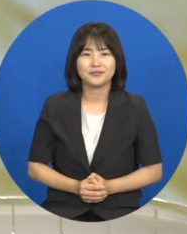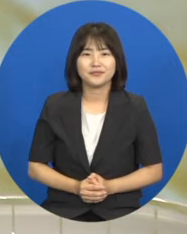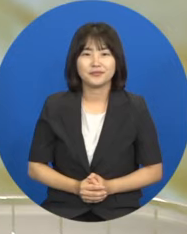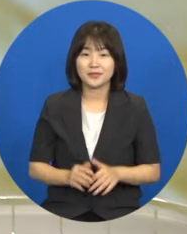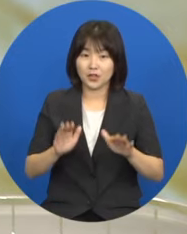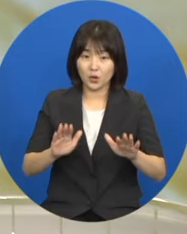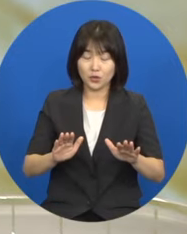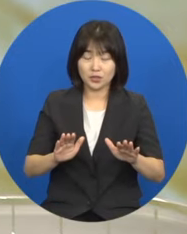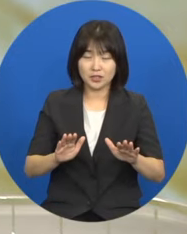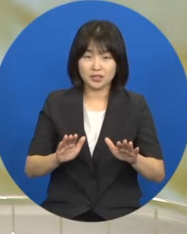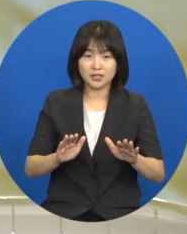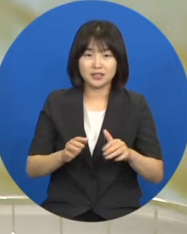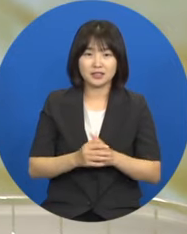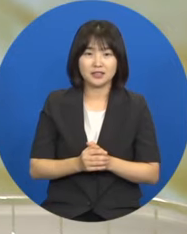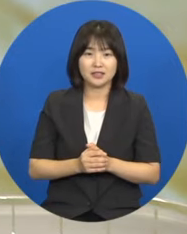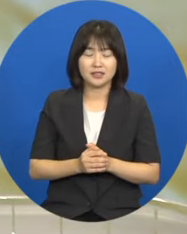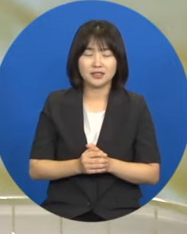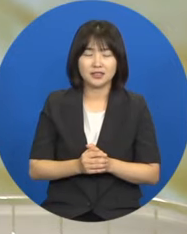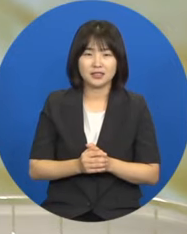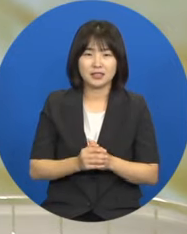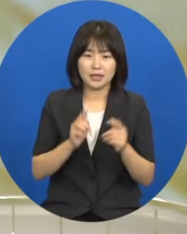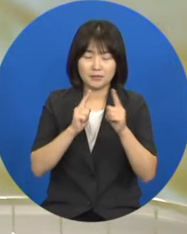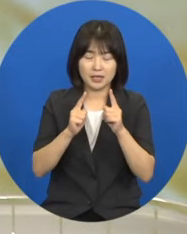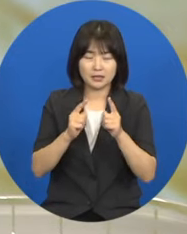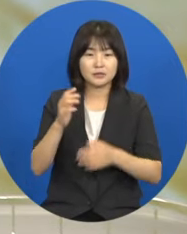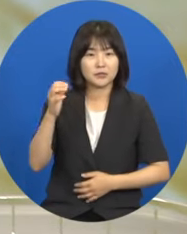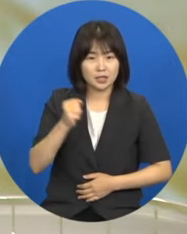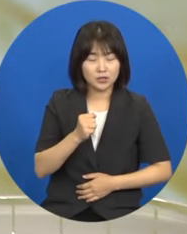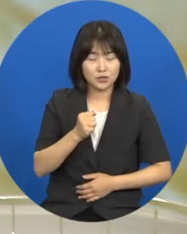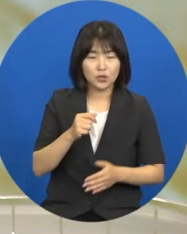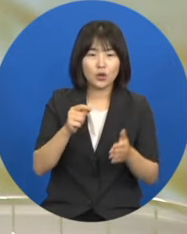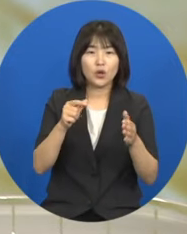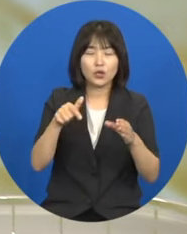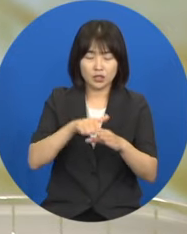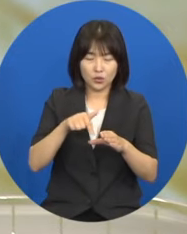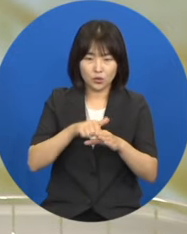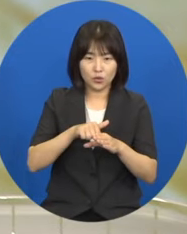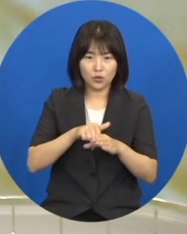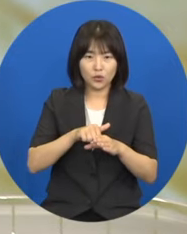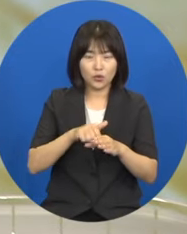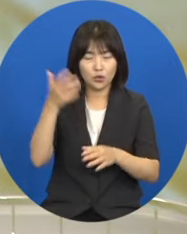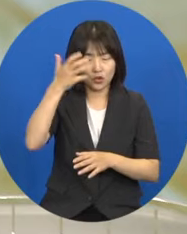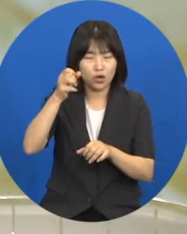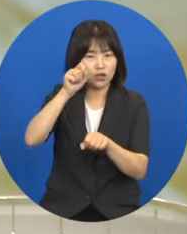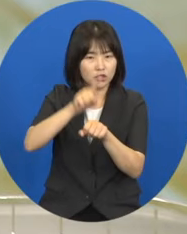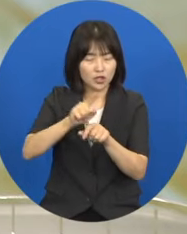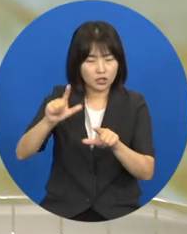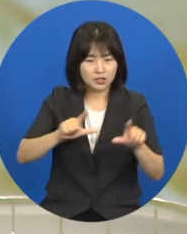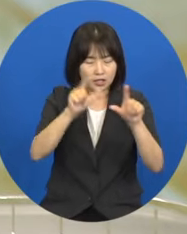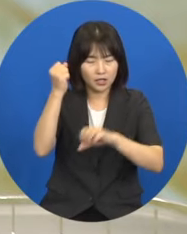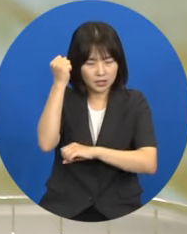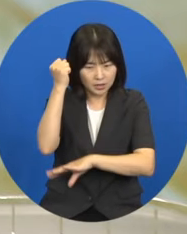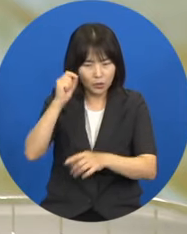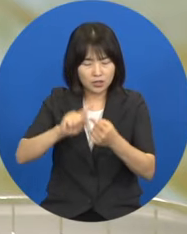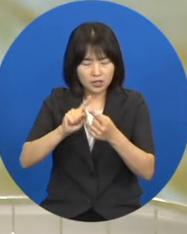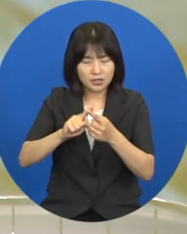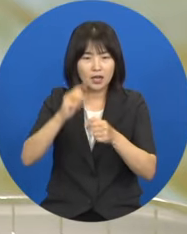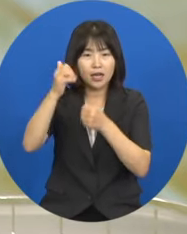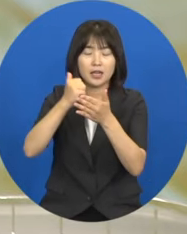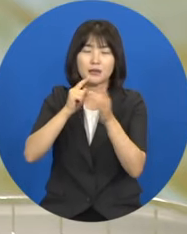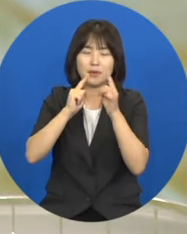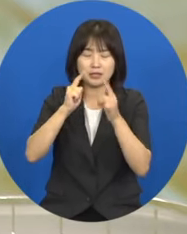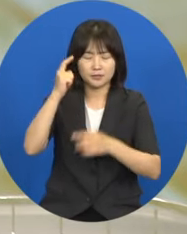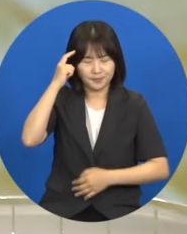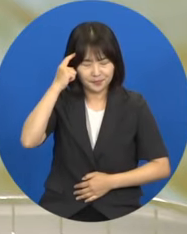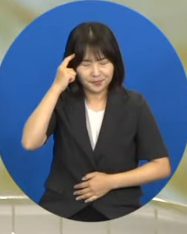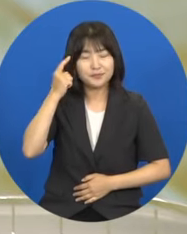오늘은 본문 말씀을 중심으로 기독교 영성의 의미와 영성 생활의 기본이 되는 것에 대해서 하나님 말씀 생각해 보는 시간을